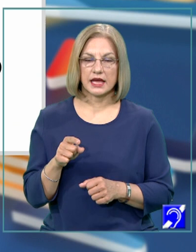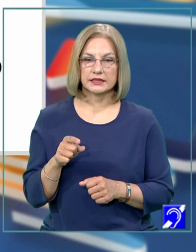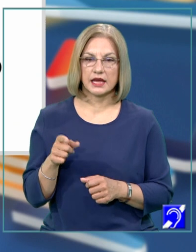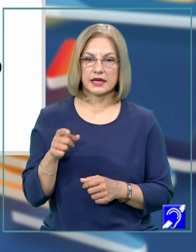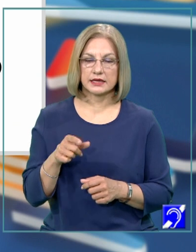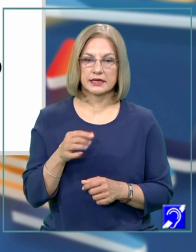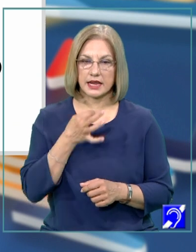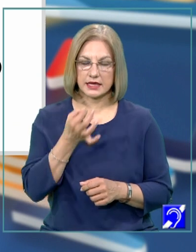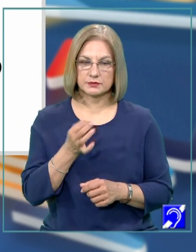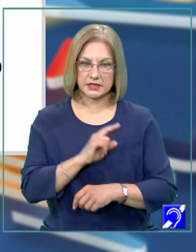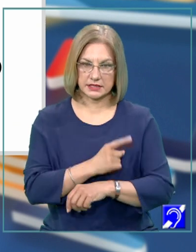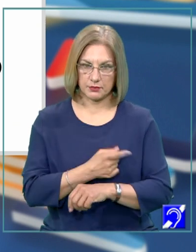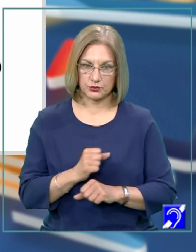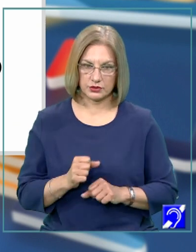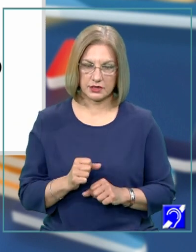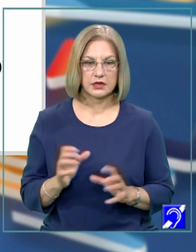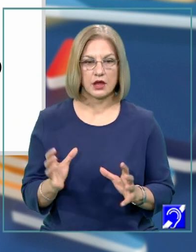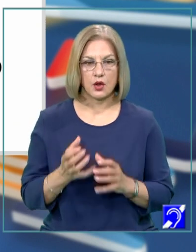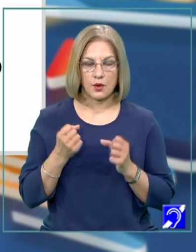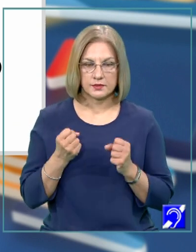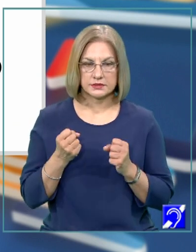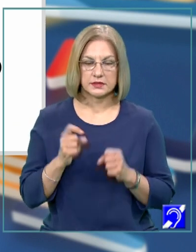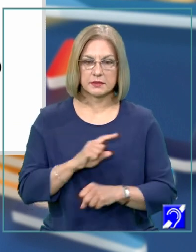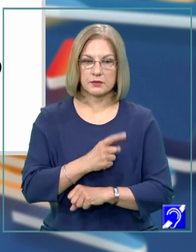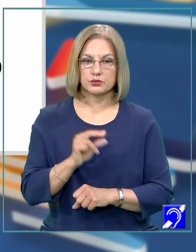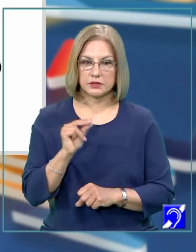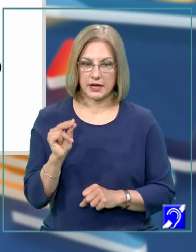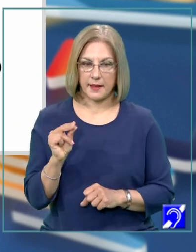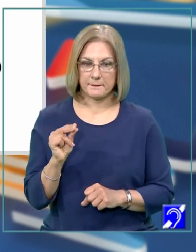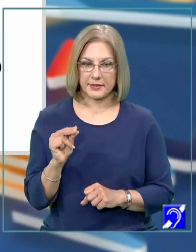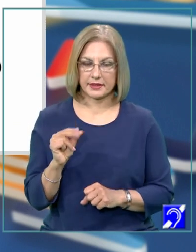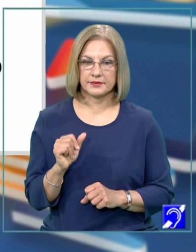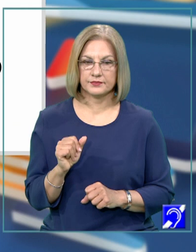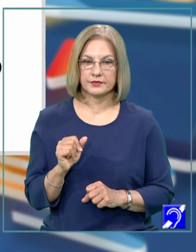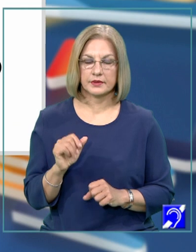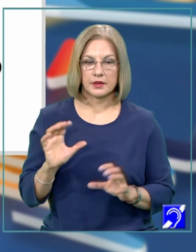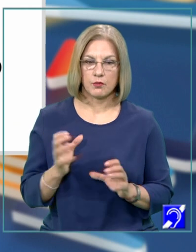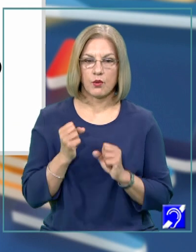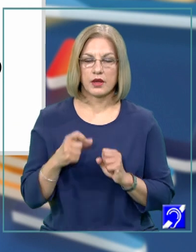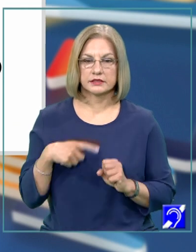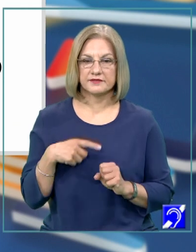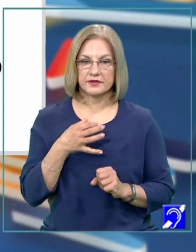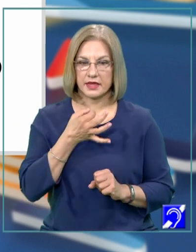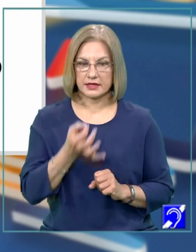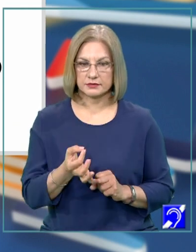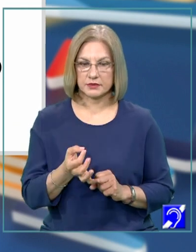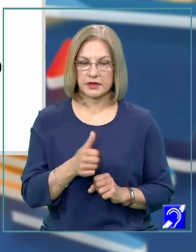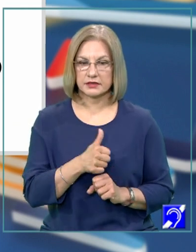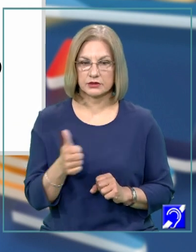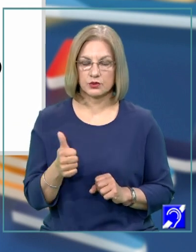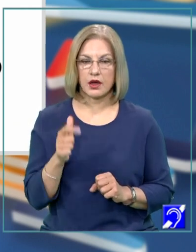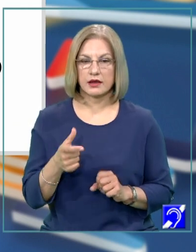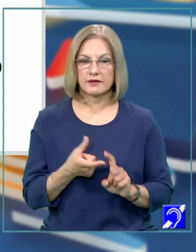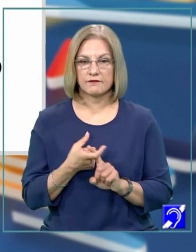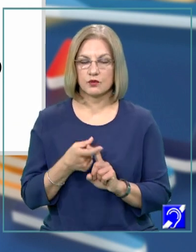expresie a puterii obținem că puterea pe poate fi exprimată doar în